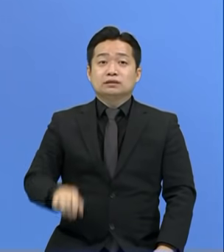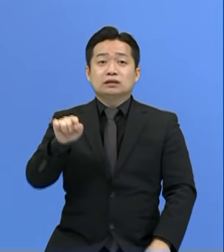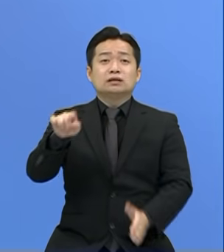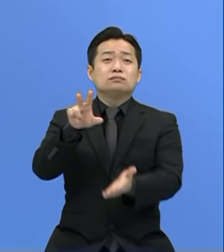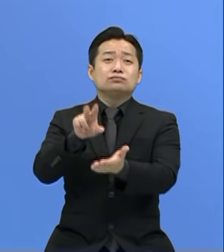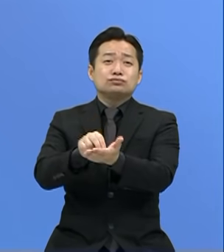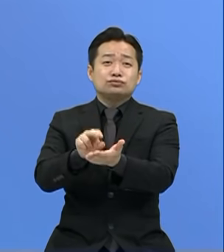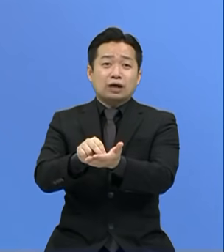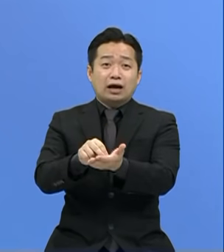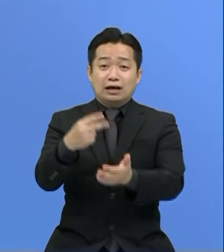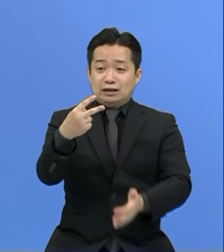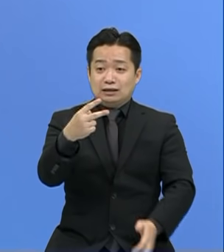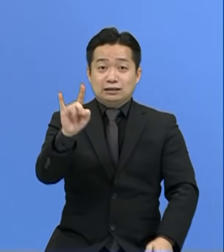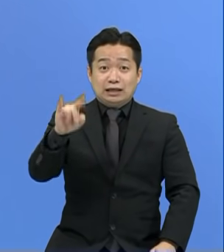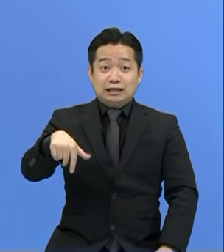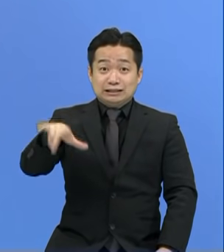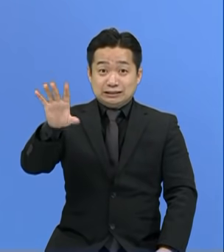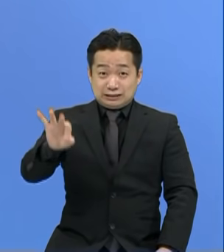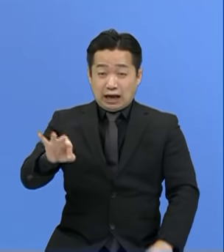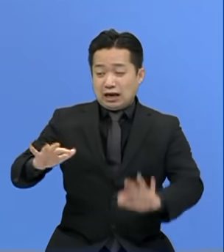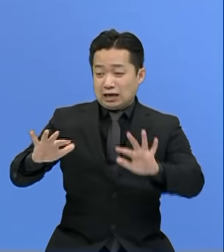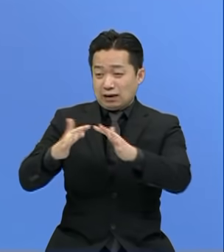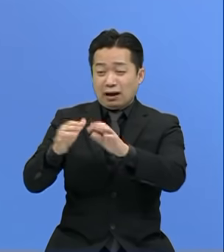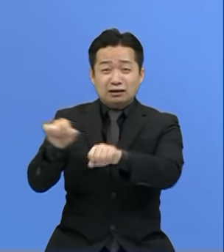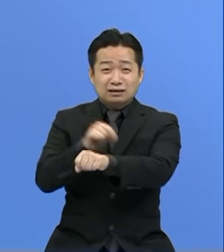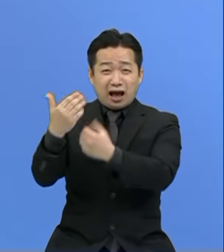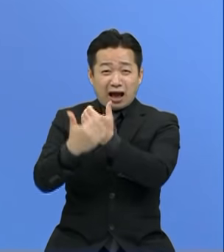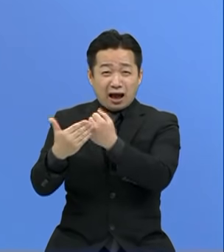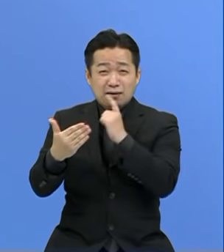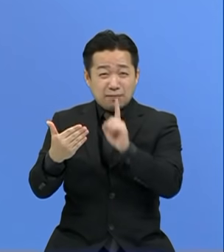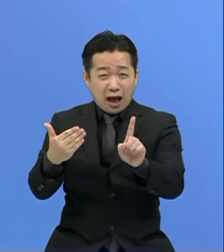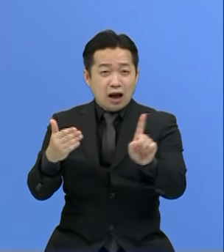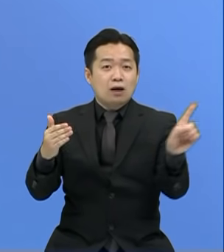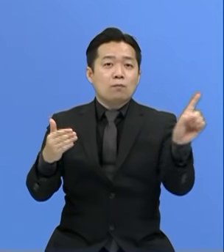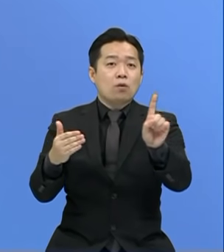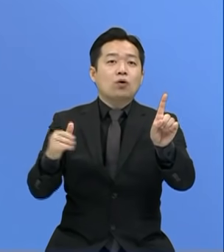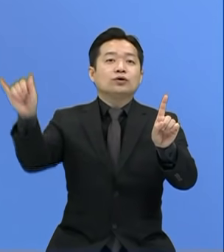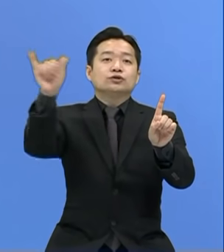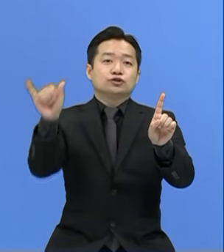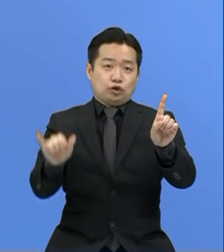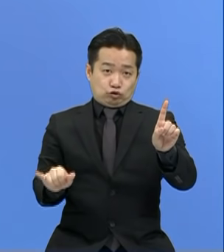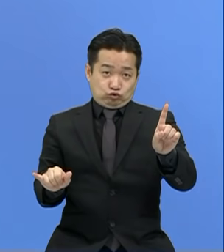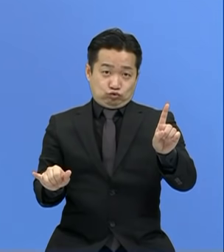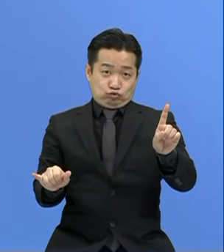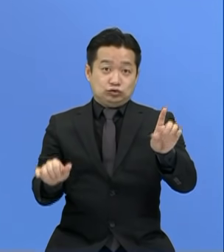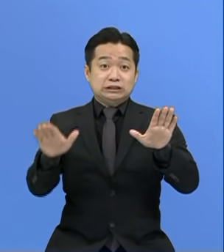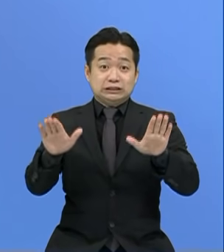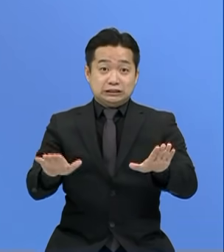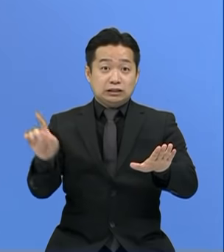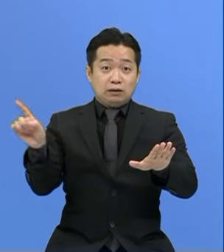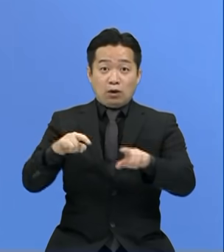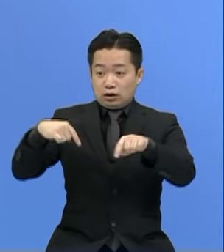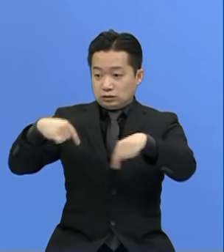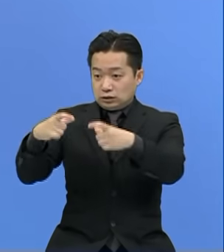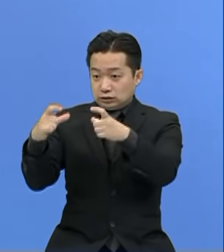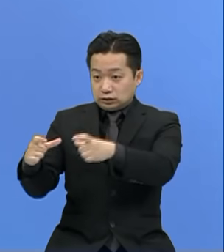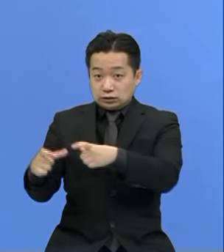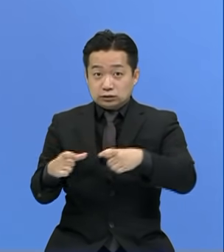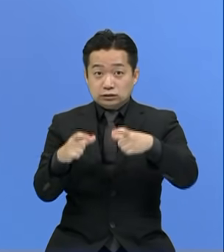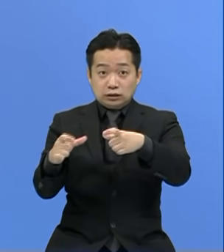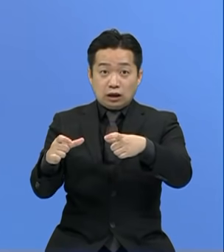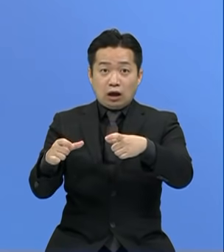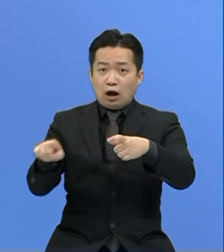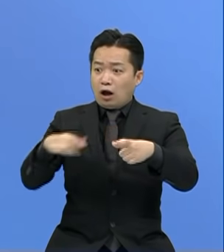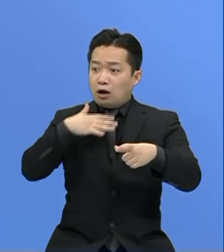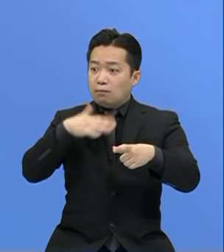뺀 대장동 개발 사건 자체는 정말 전국에 지금까지 어떤 자치단체장도 하지 않던 일을 제가